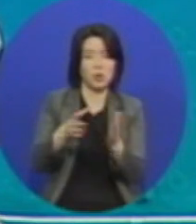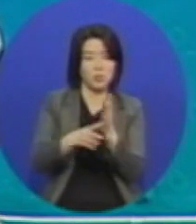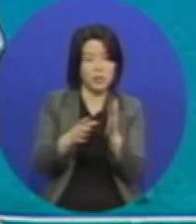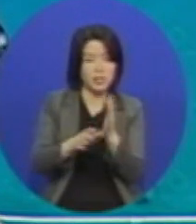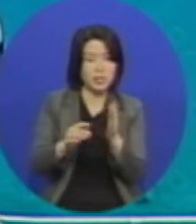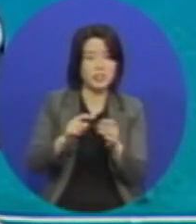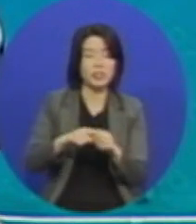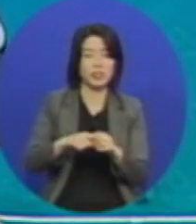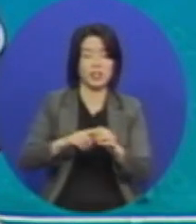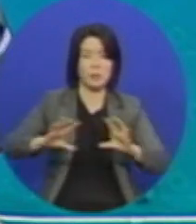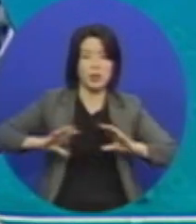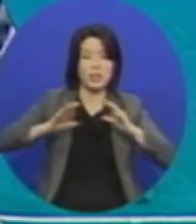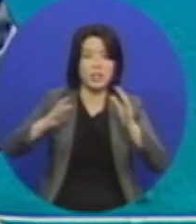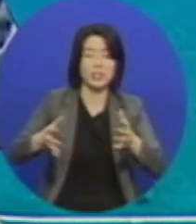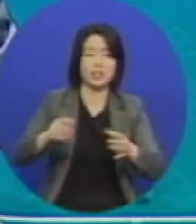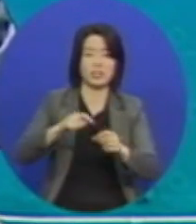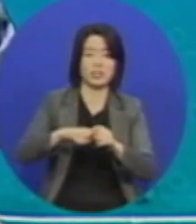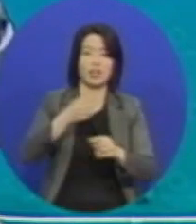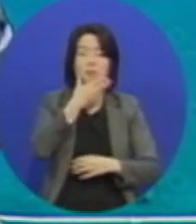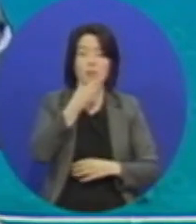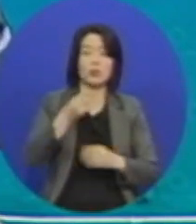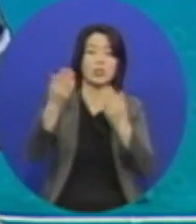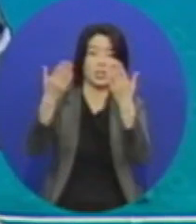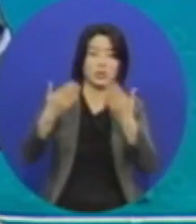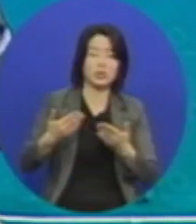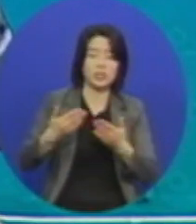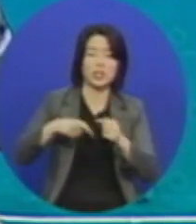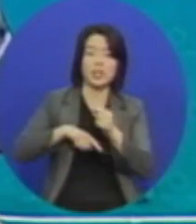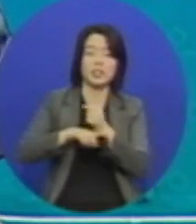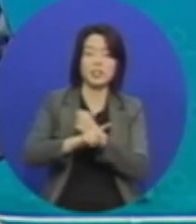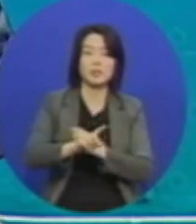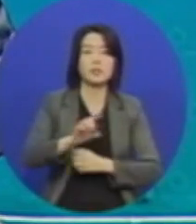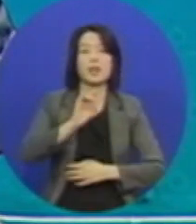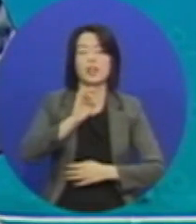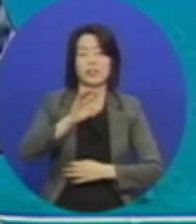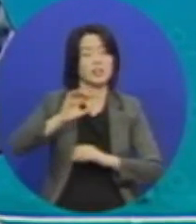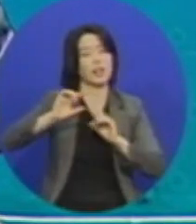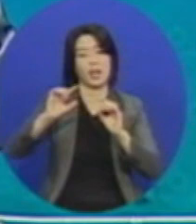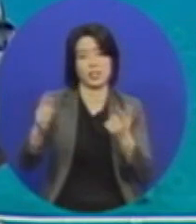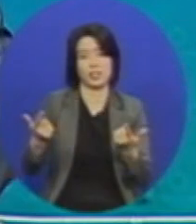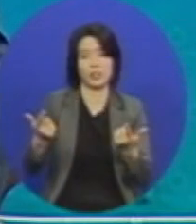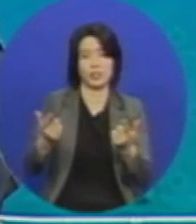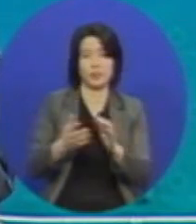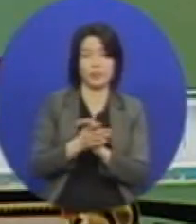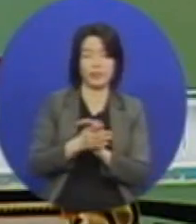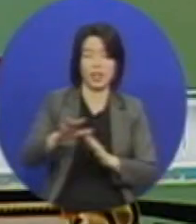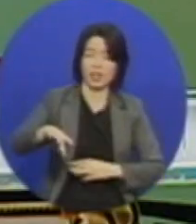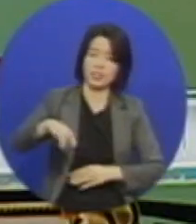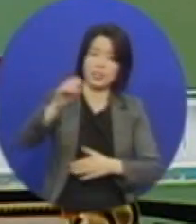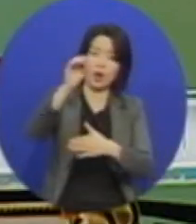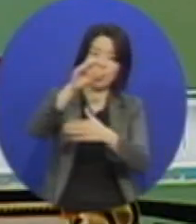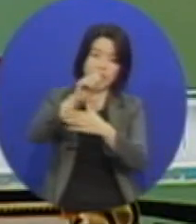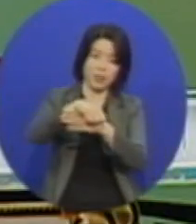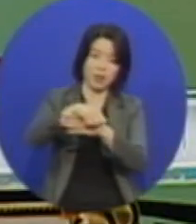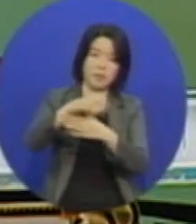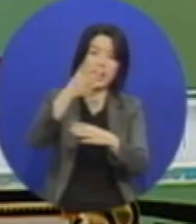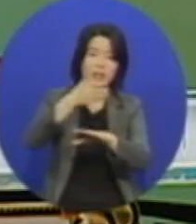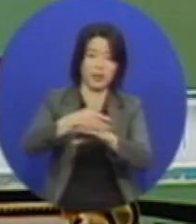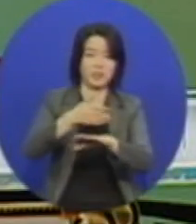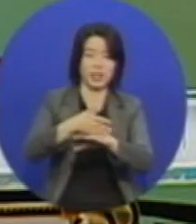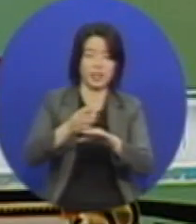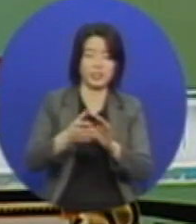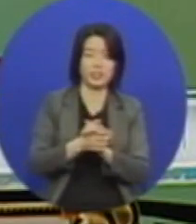또 세상적인 어떤 복을 주시는 의미만 있지 않습니다 첫 열매 감사에는